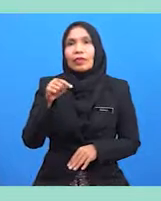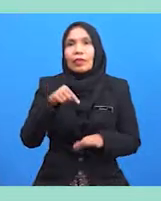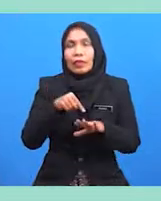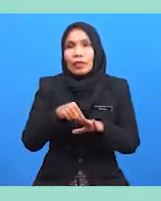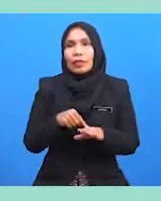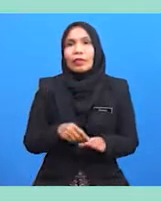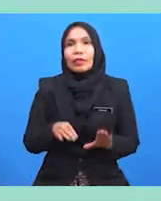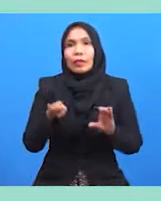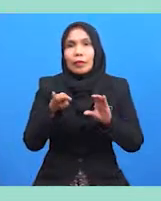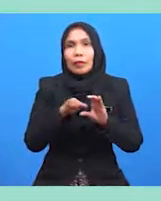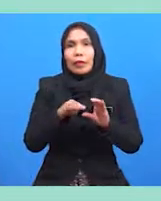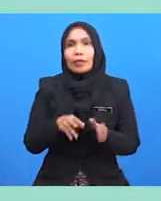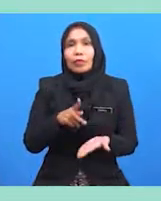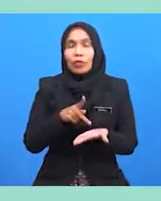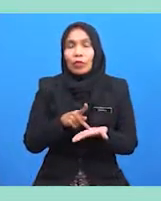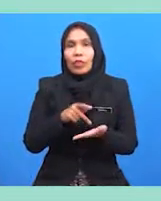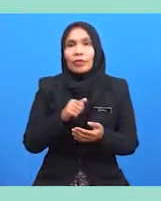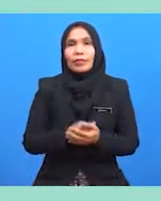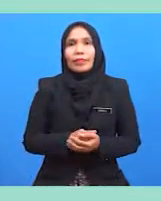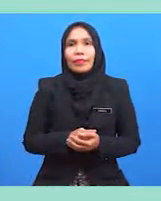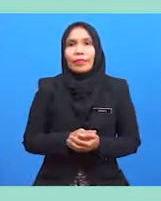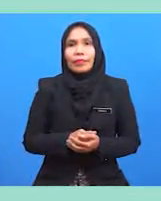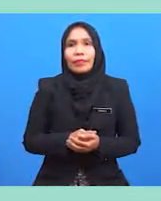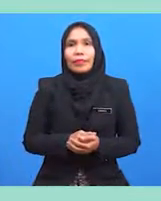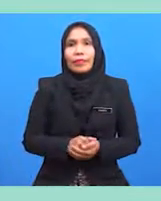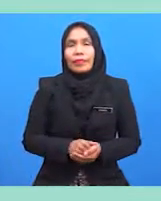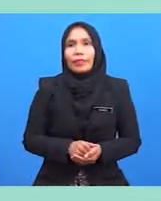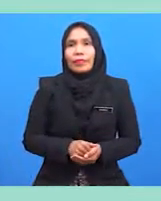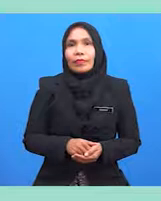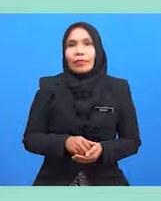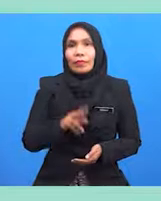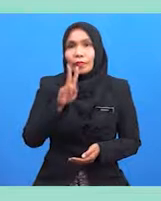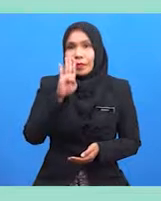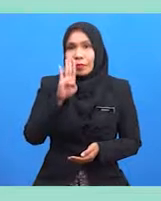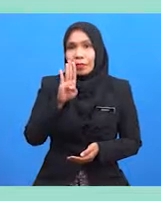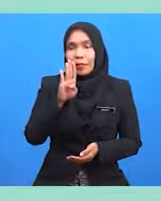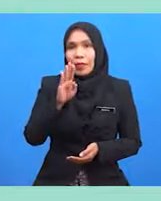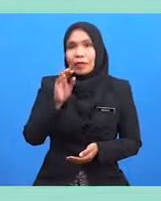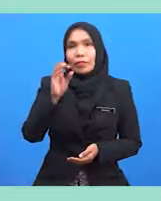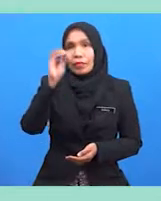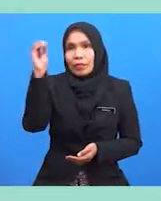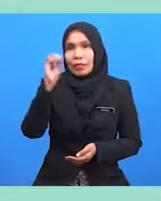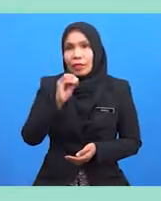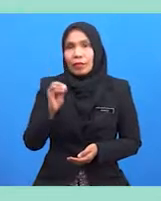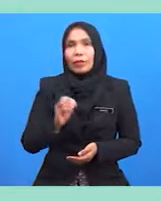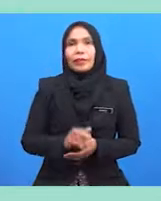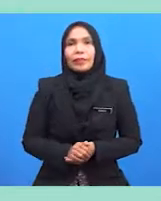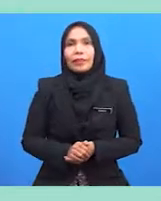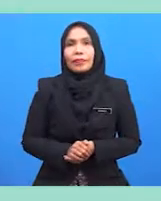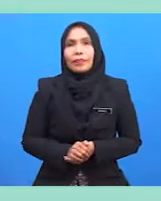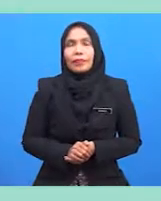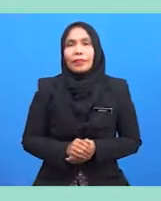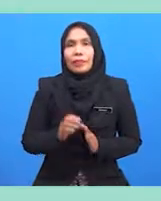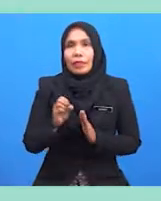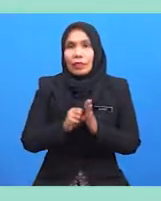Kadar zat berkanun semasa ialah 4%. Ini bererti sesebuah bank perdagangan